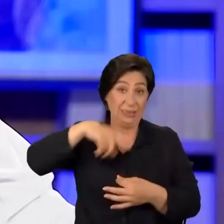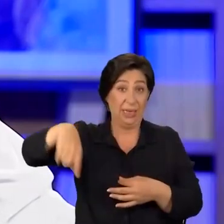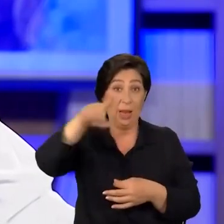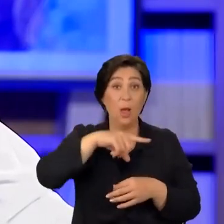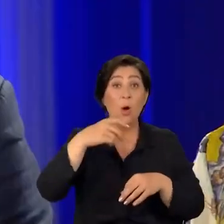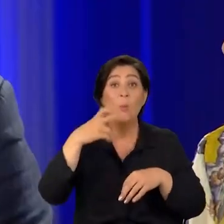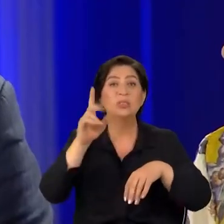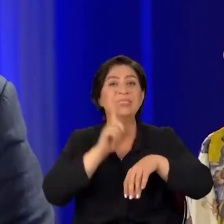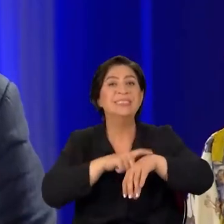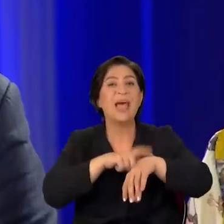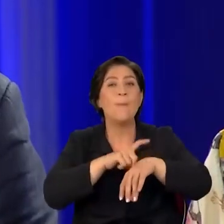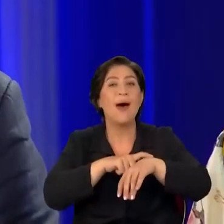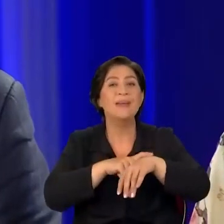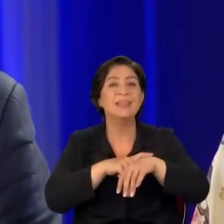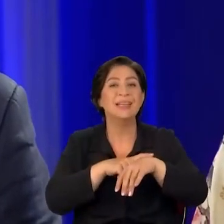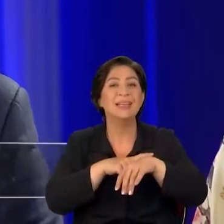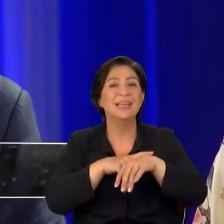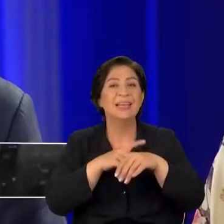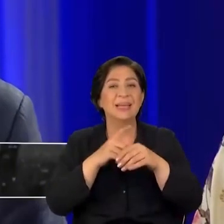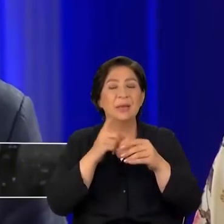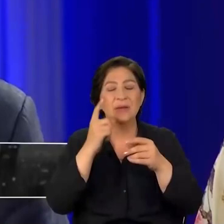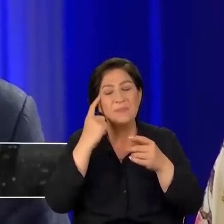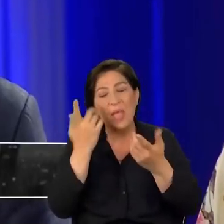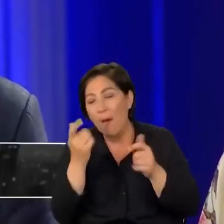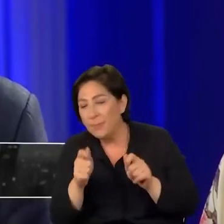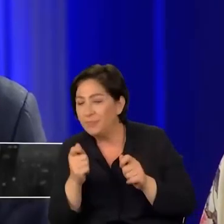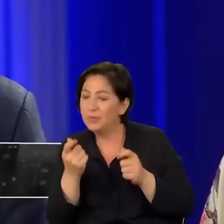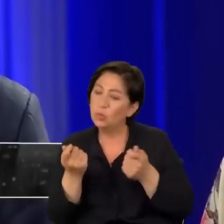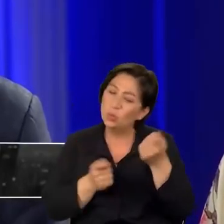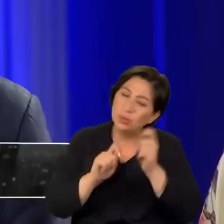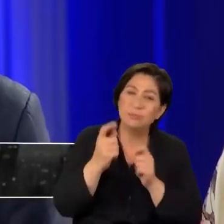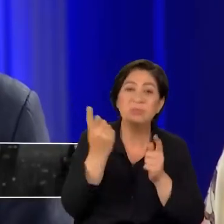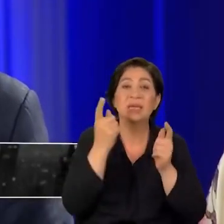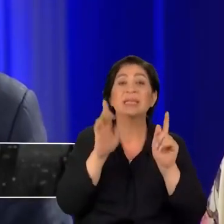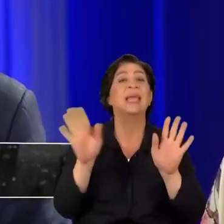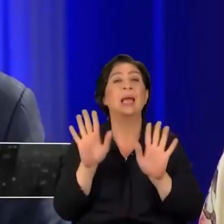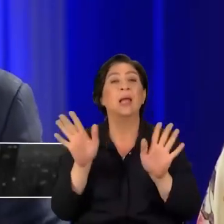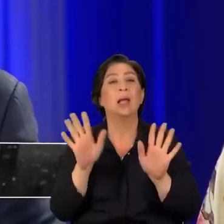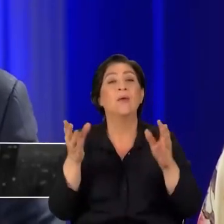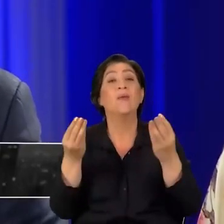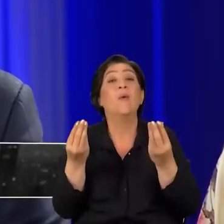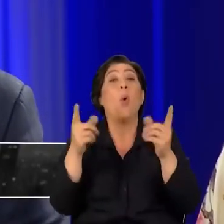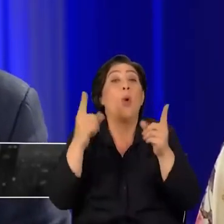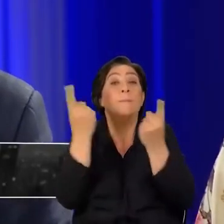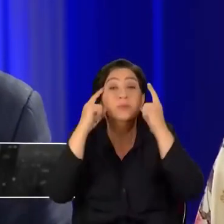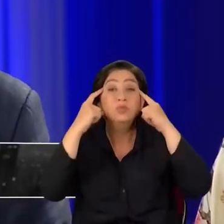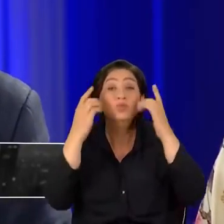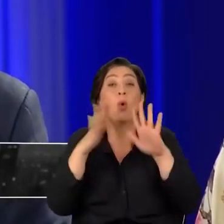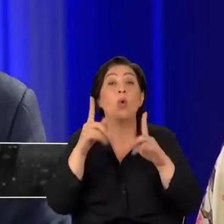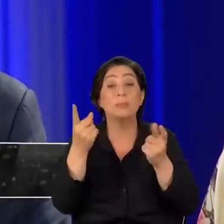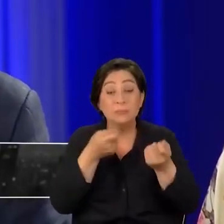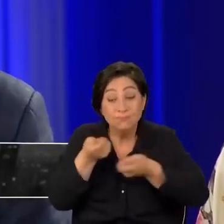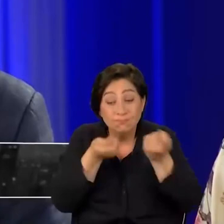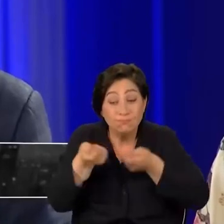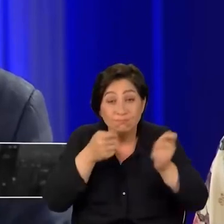boş zamanı değerlendiren bir yaratık değildir. Böyle kodlanmamıştır. Onun bir uğraş vermesi